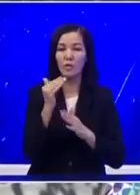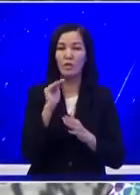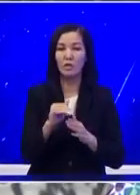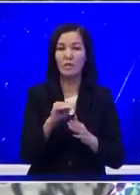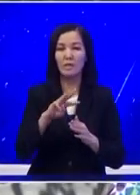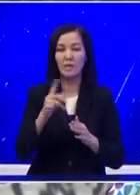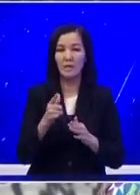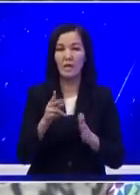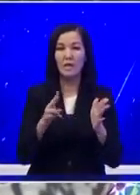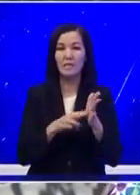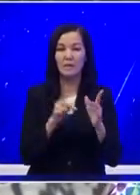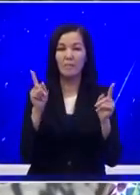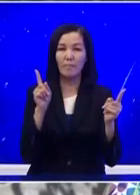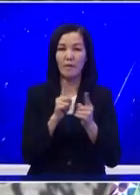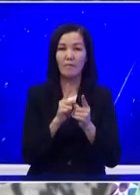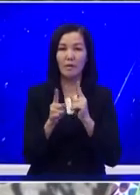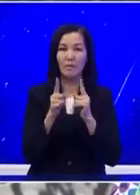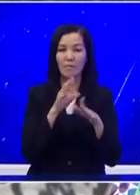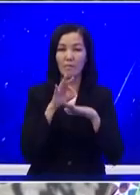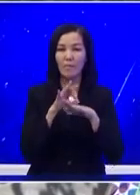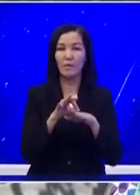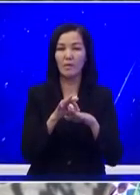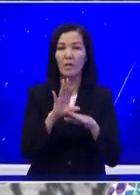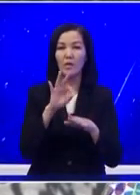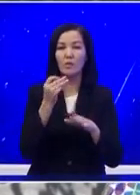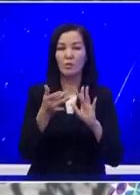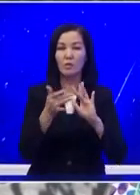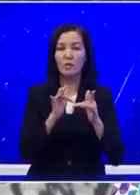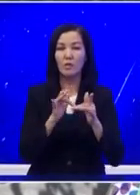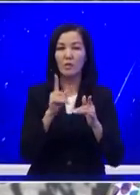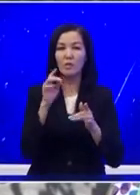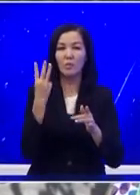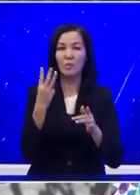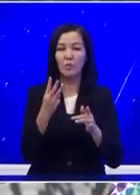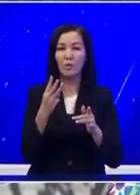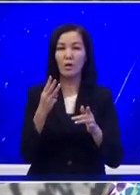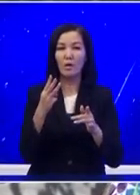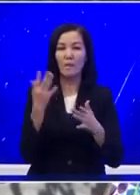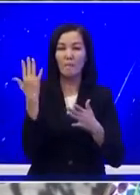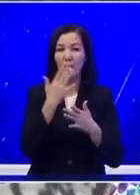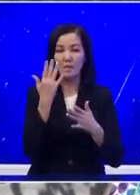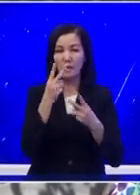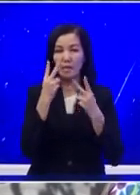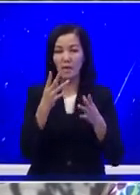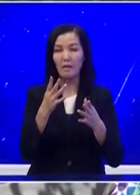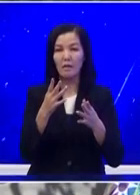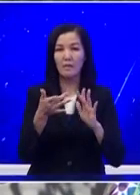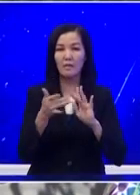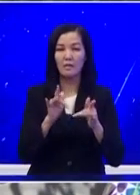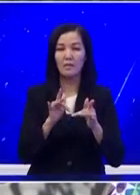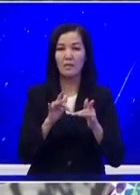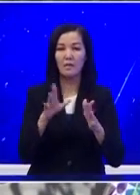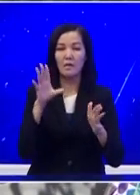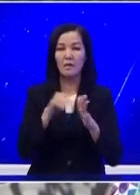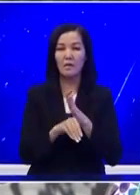7 брифингов и пресс-конференций. В соцсетях размещено более 103 материалов. На официальных сайтах издания